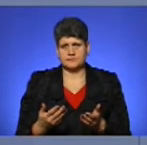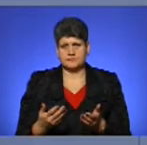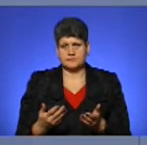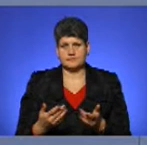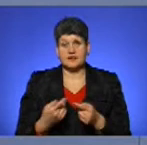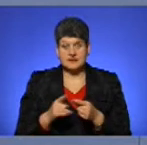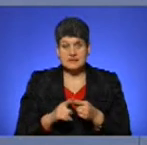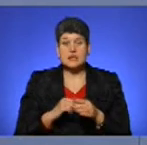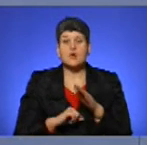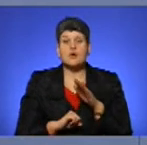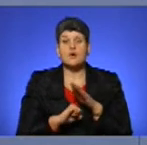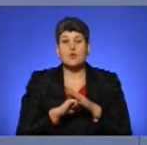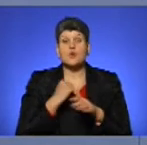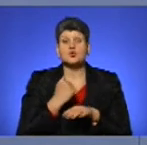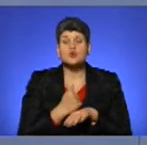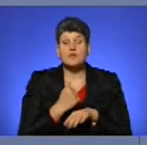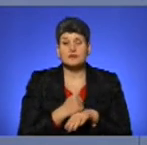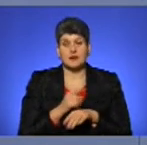Це основне, що люди